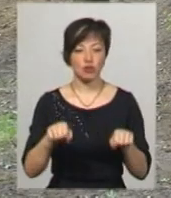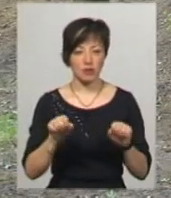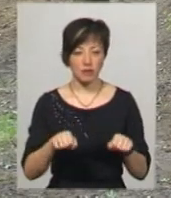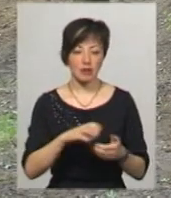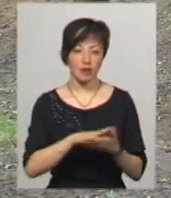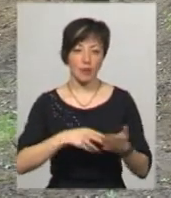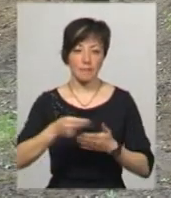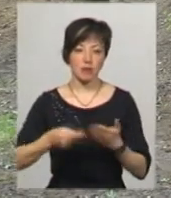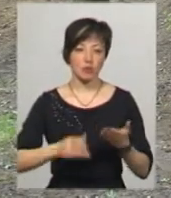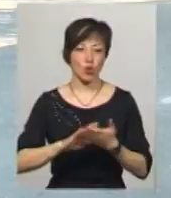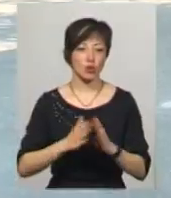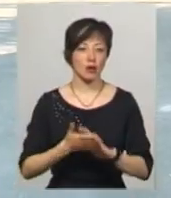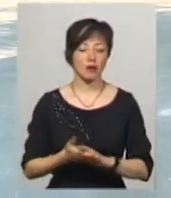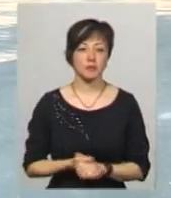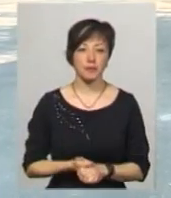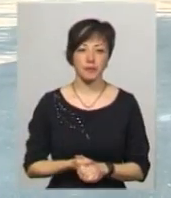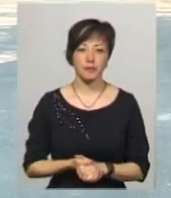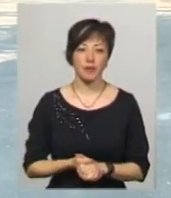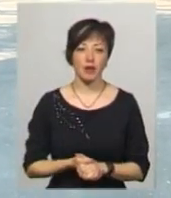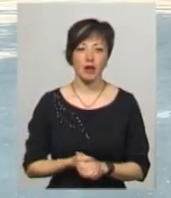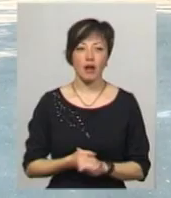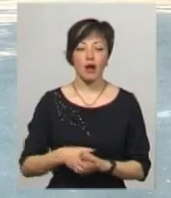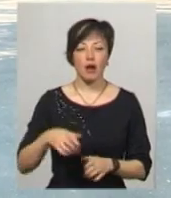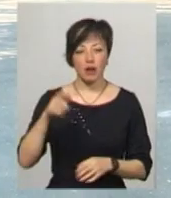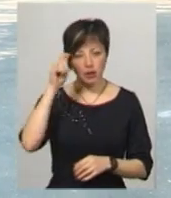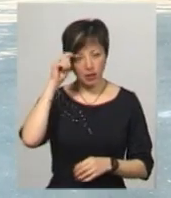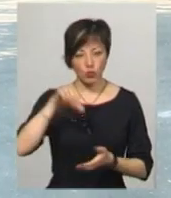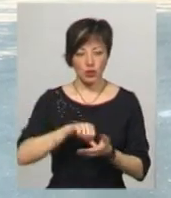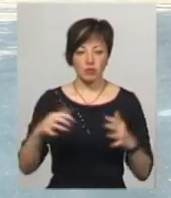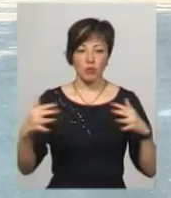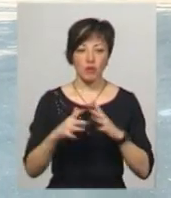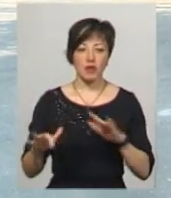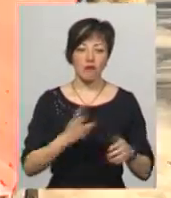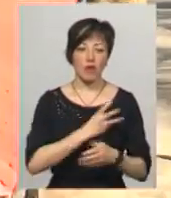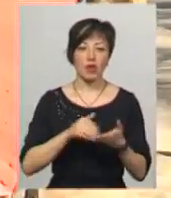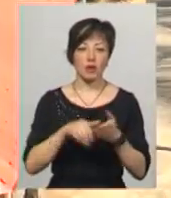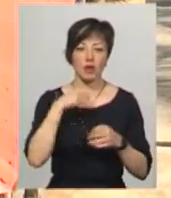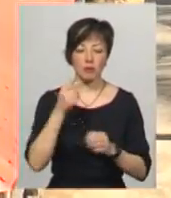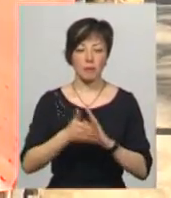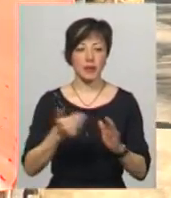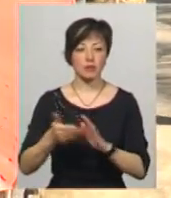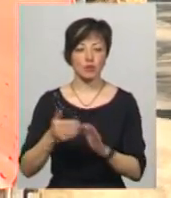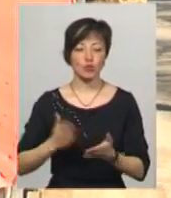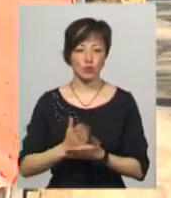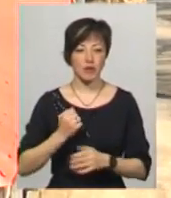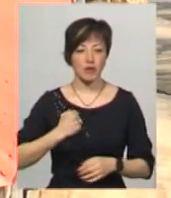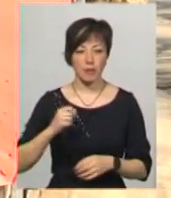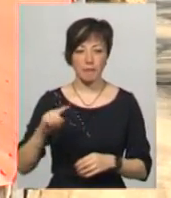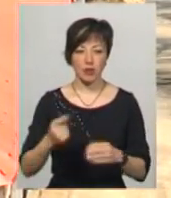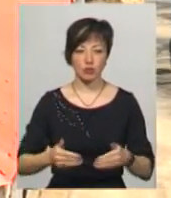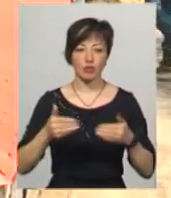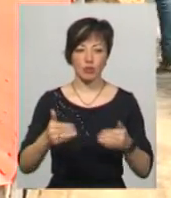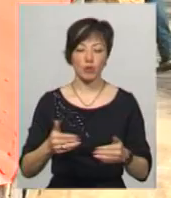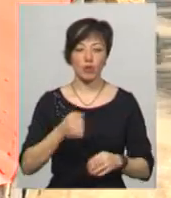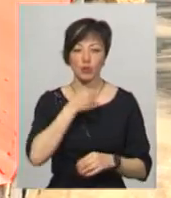надалі підпишу контракт. Віктор Данилевський, учасник бойових дій та волонтер, каже, для призовників служба в армії – перший крок в